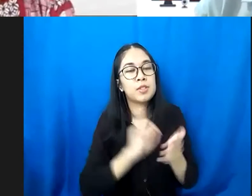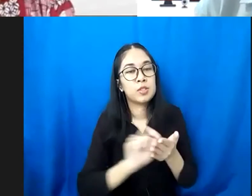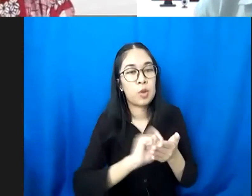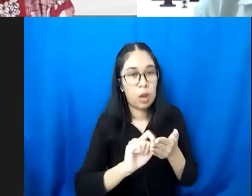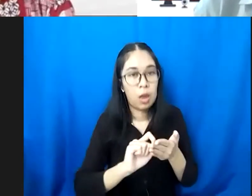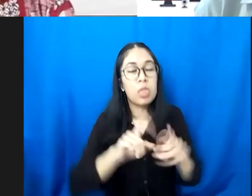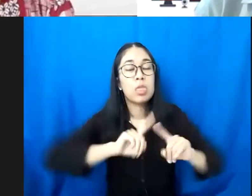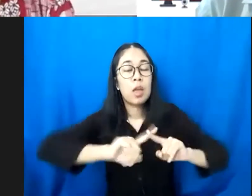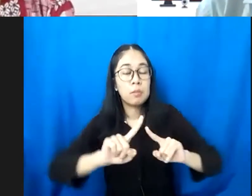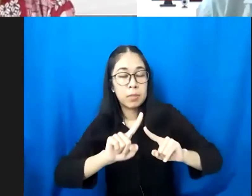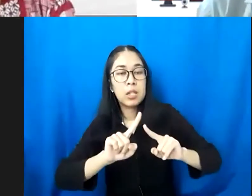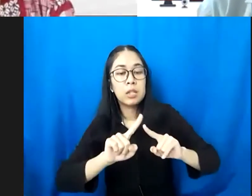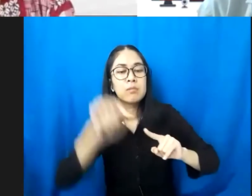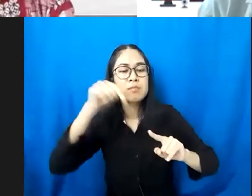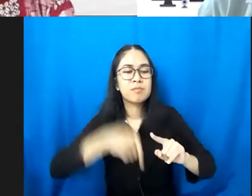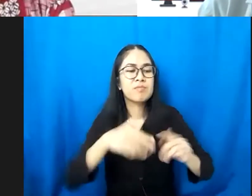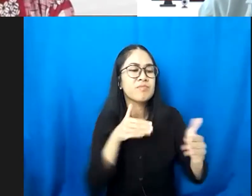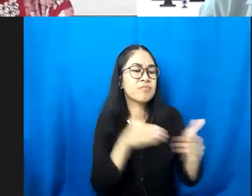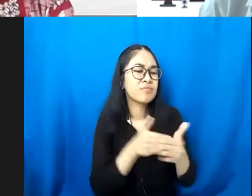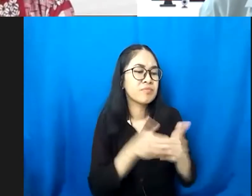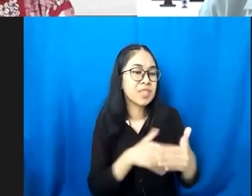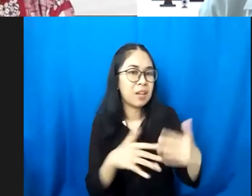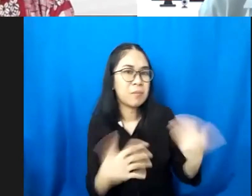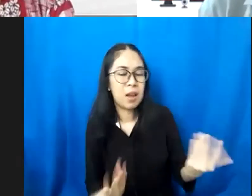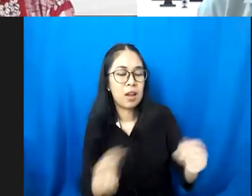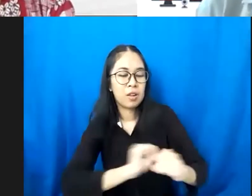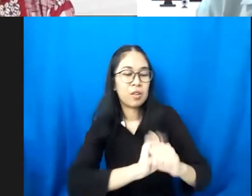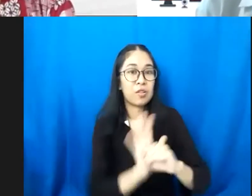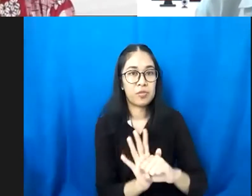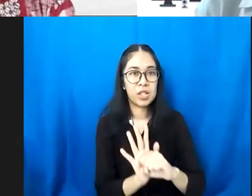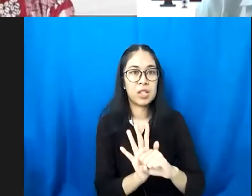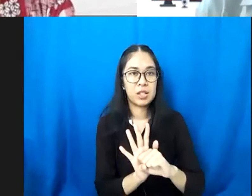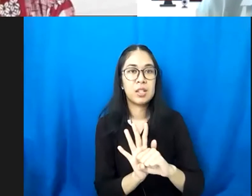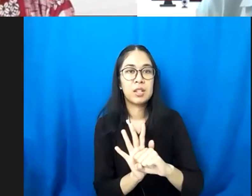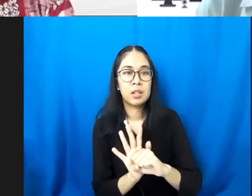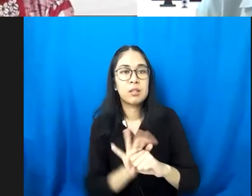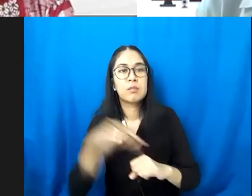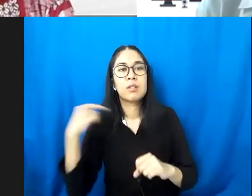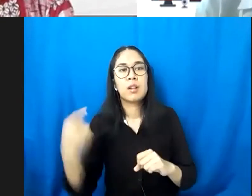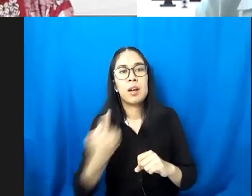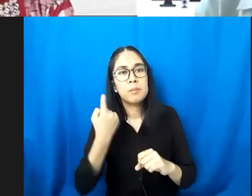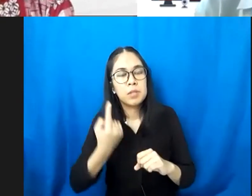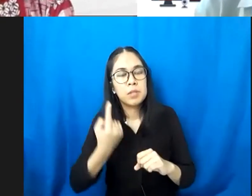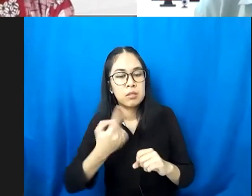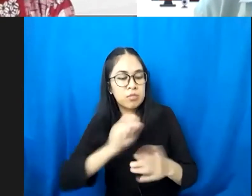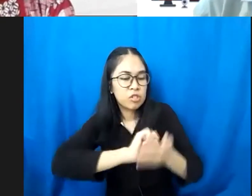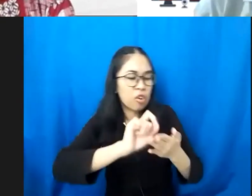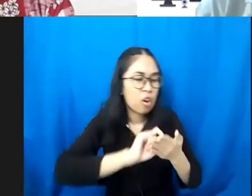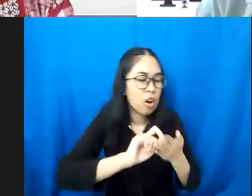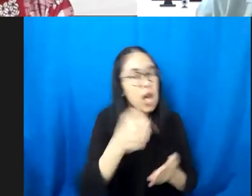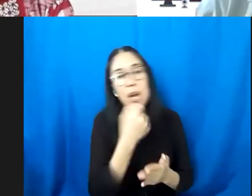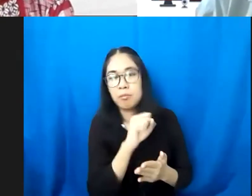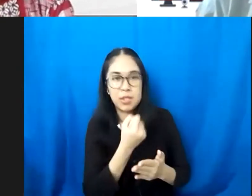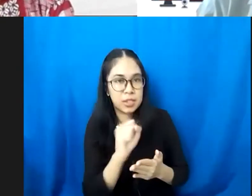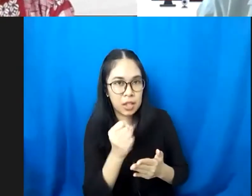Tetapi kendalanya sekarang ini masih dalam masa pandemi COVID-19, sehingga kami tidak bisa melakukannya di sekolah.